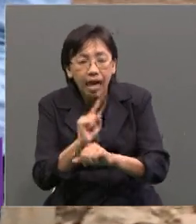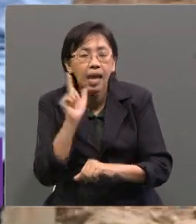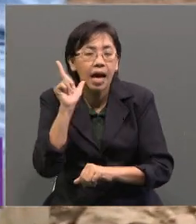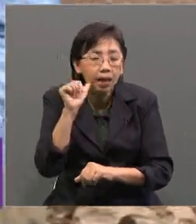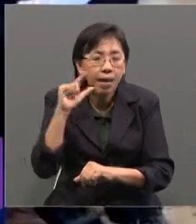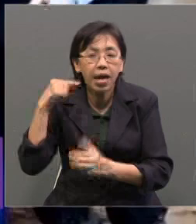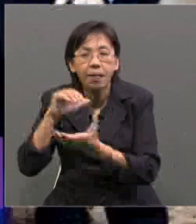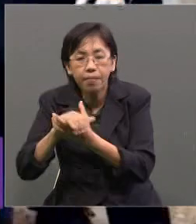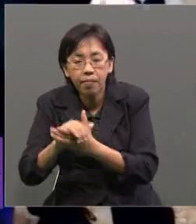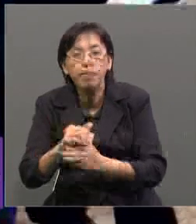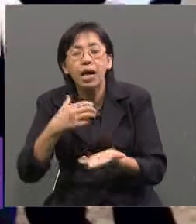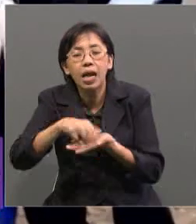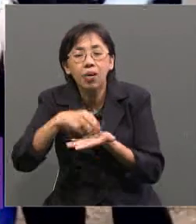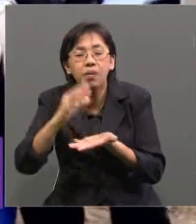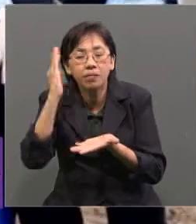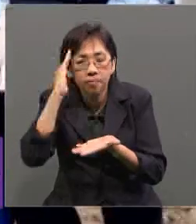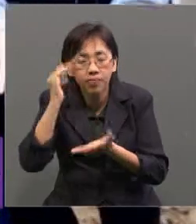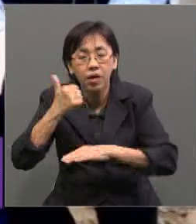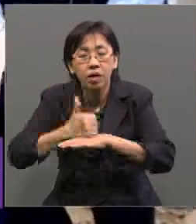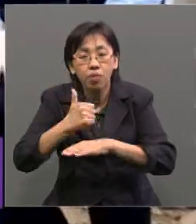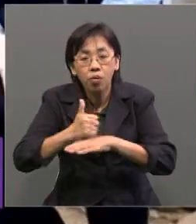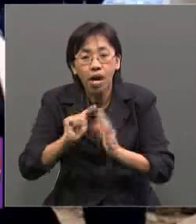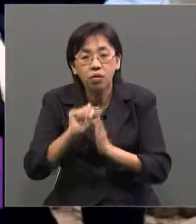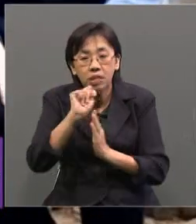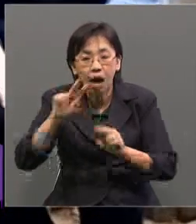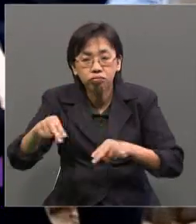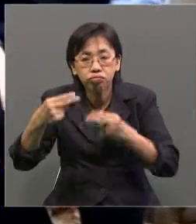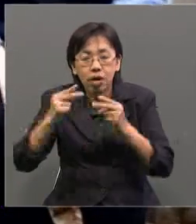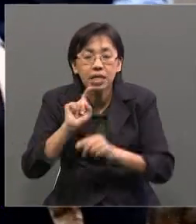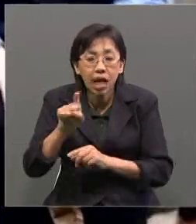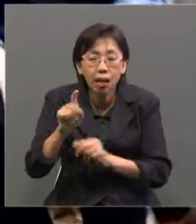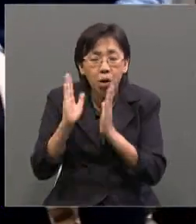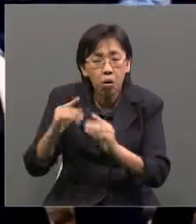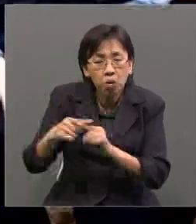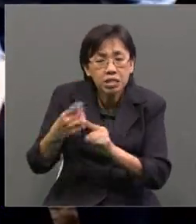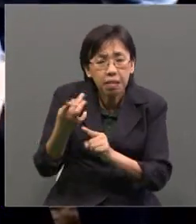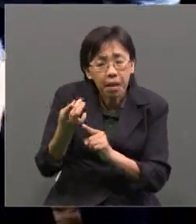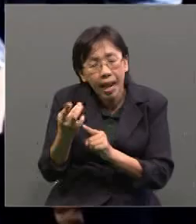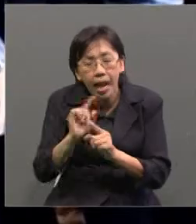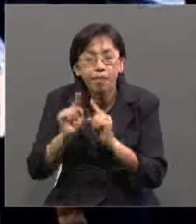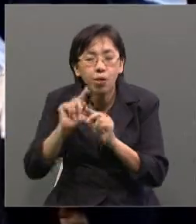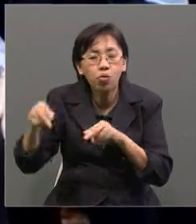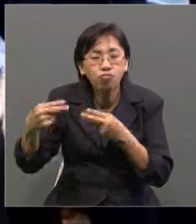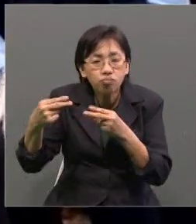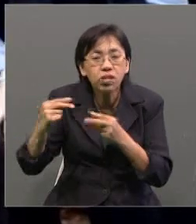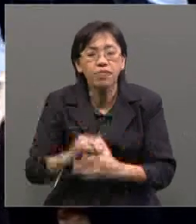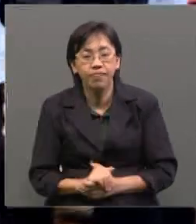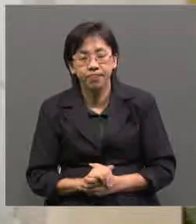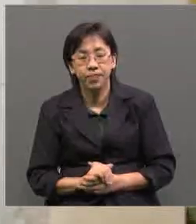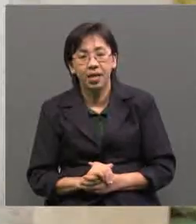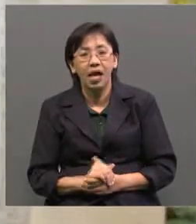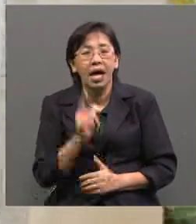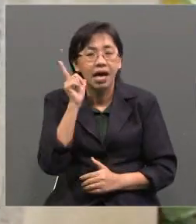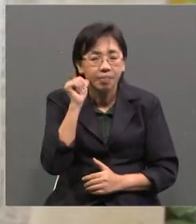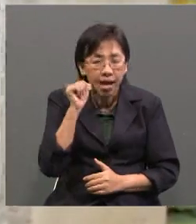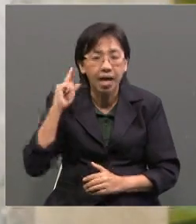ได้รับทราบนะครับซึ่งท่านผู้ว่าก็วิดีโอคอลไปสอบถามอาการบาดเจ็บกับคุณสมมานะให้เนี่ยทางคุ